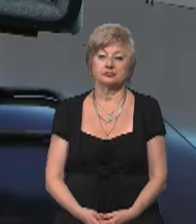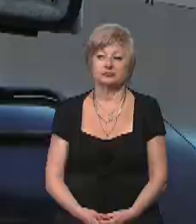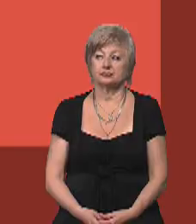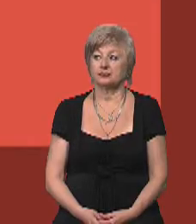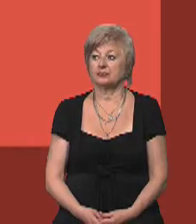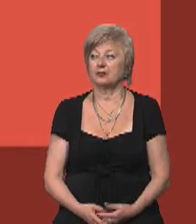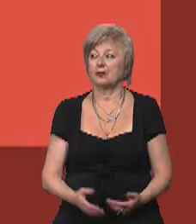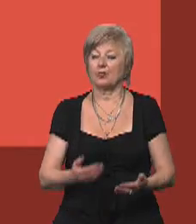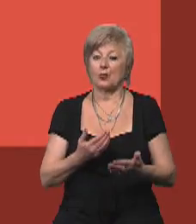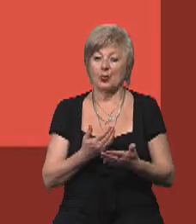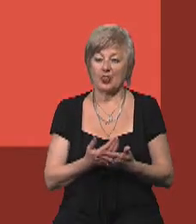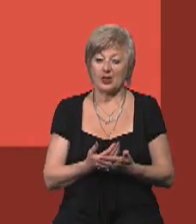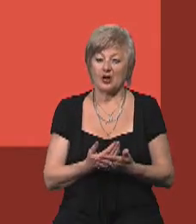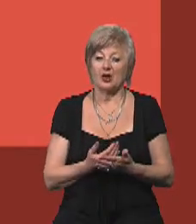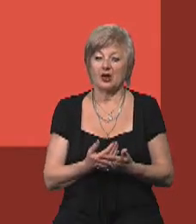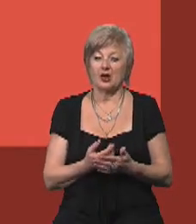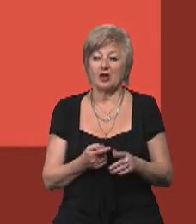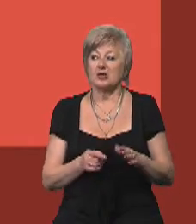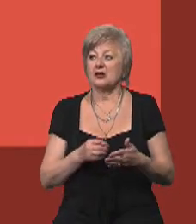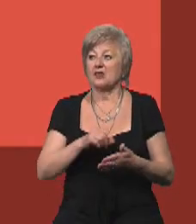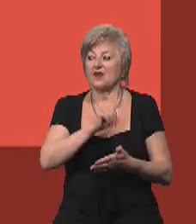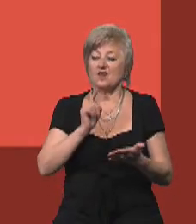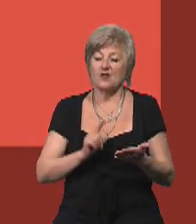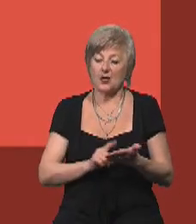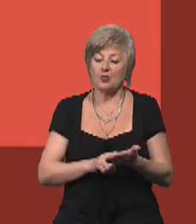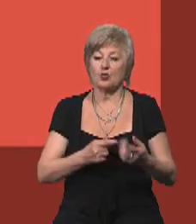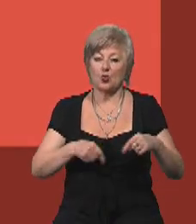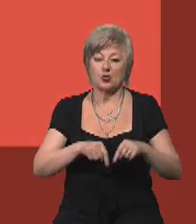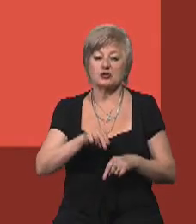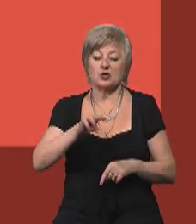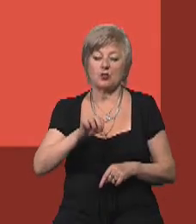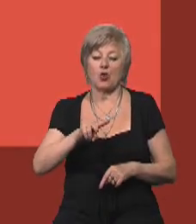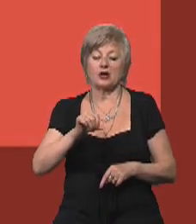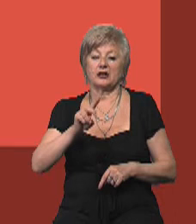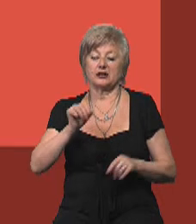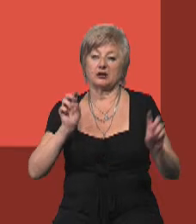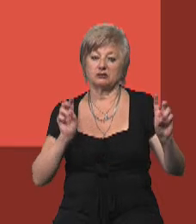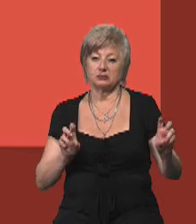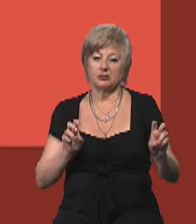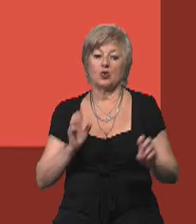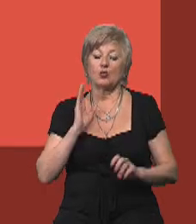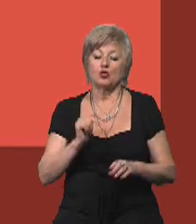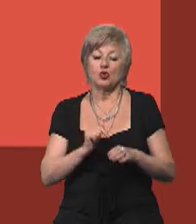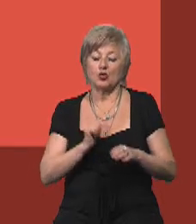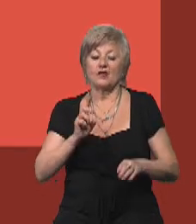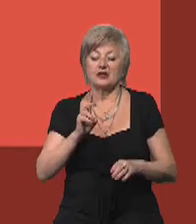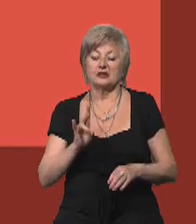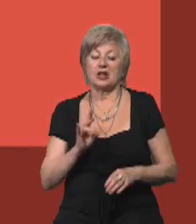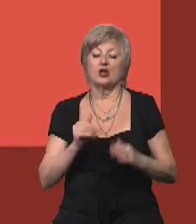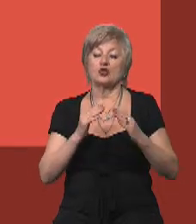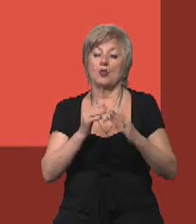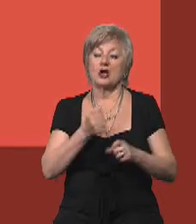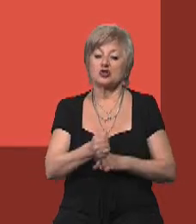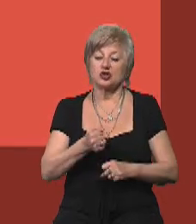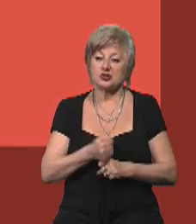На стадії запуску спеціальний підрозділ «Поліна», який буде саме ось реагувати на домашнє насилля, да?